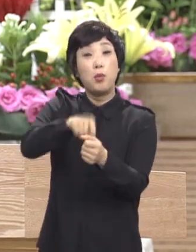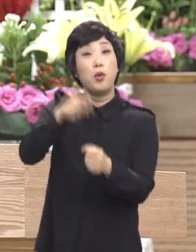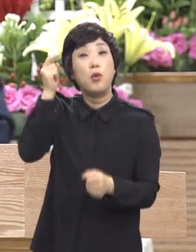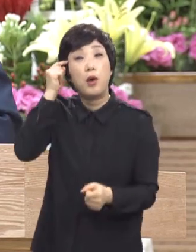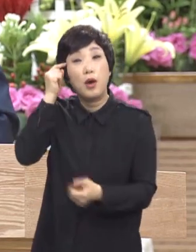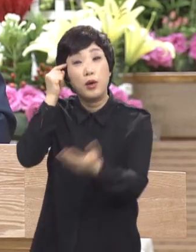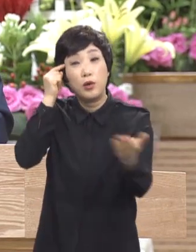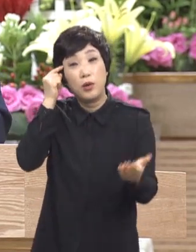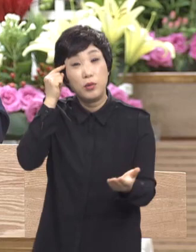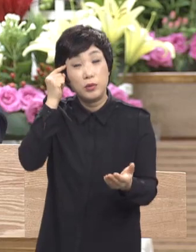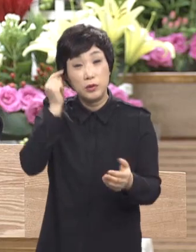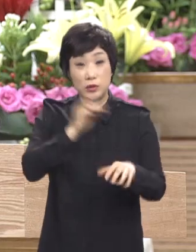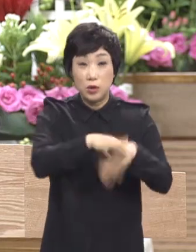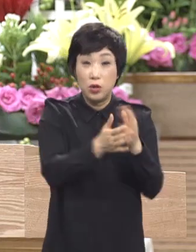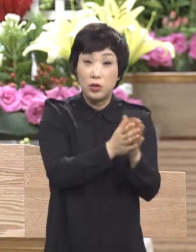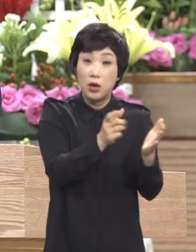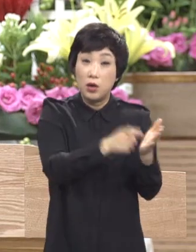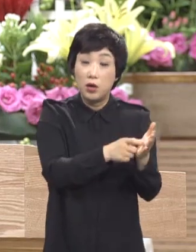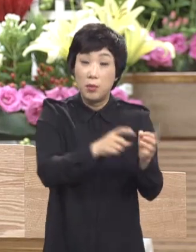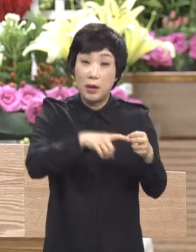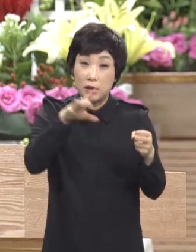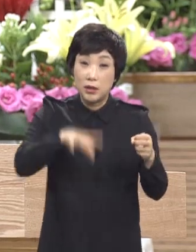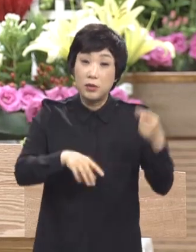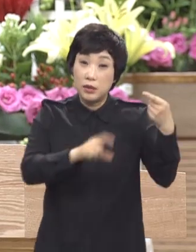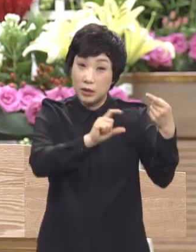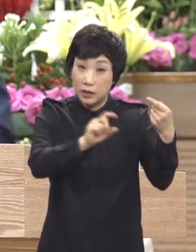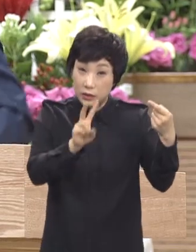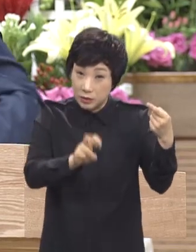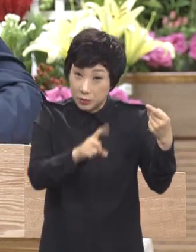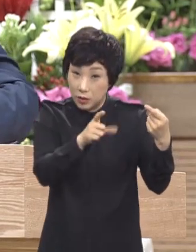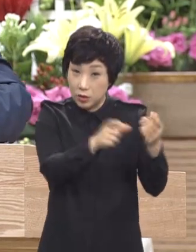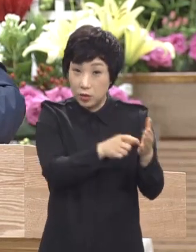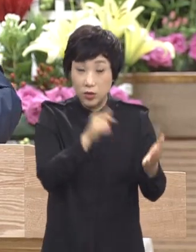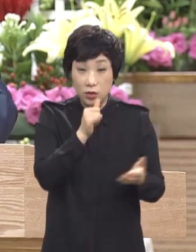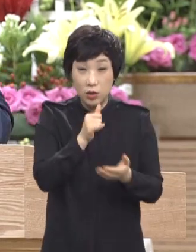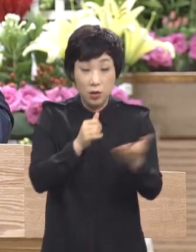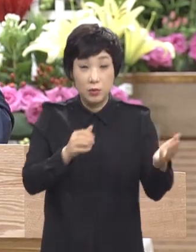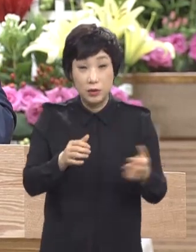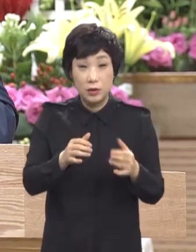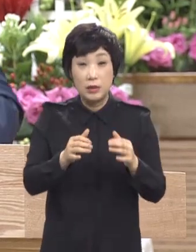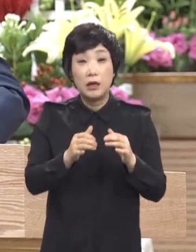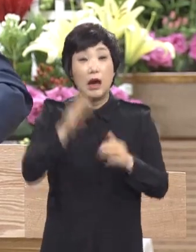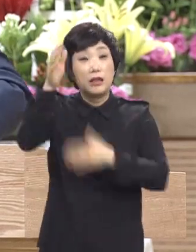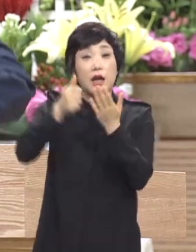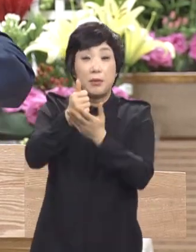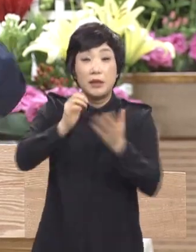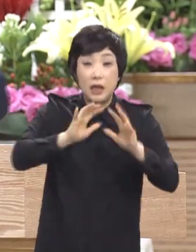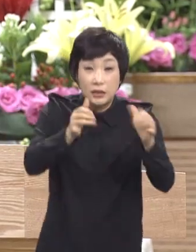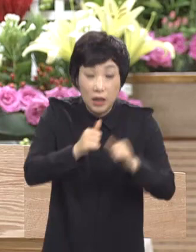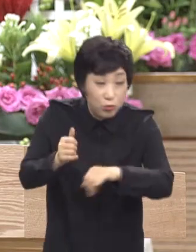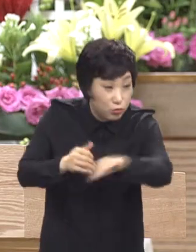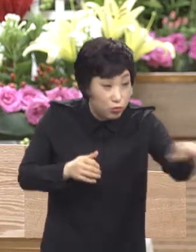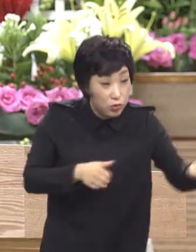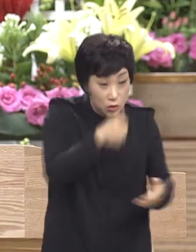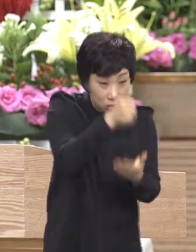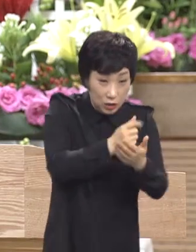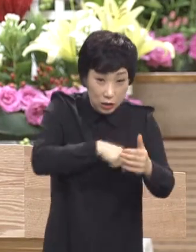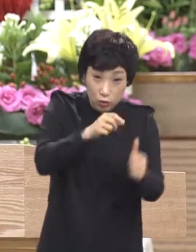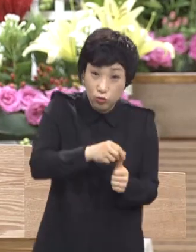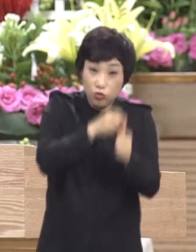뭐냐, 마태복음 1장 21절에 자기 백성을 죄에서 구원하러 왔다.